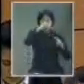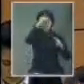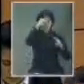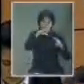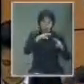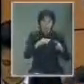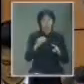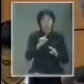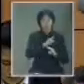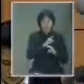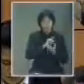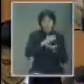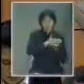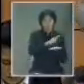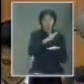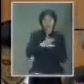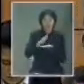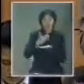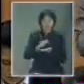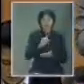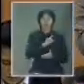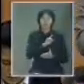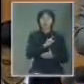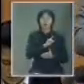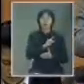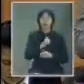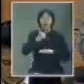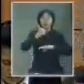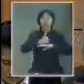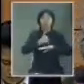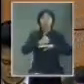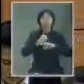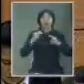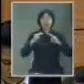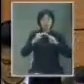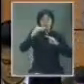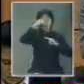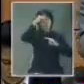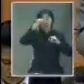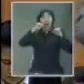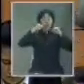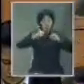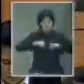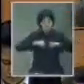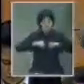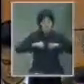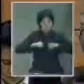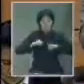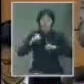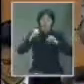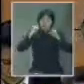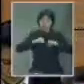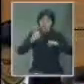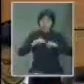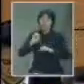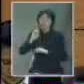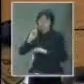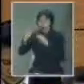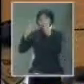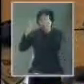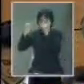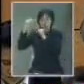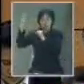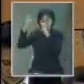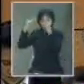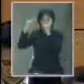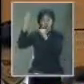มนี้ได้นะครับไม่ใช่จะดูอาชีวะได้ต้องรัฐมนตรีว่าการอนุมัติเวลาจะอนุมัติก็ต้องมาบอกนายกก่อนถูกไหมครับ